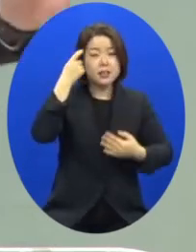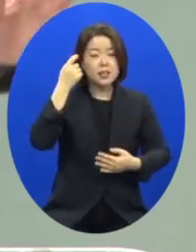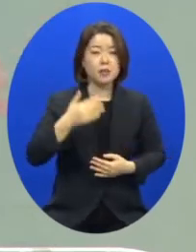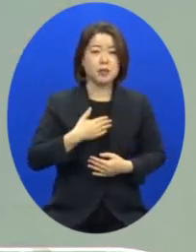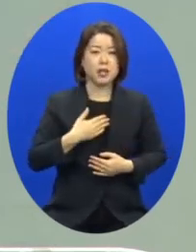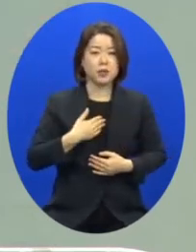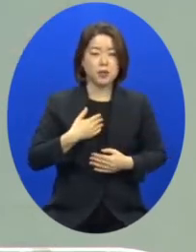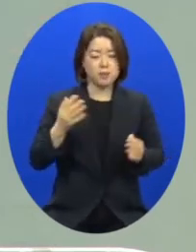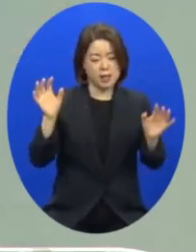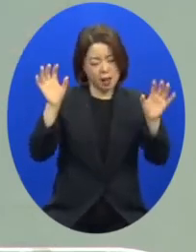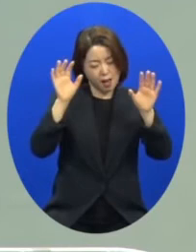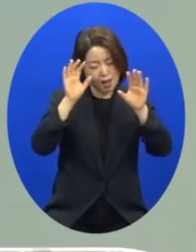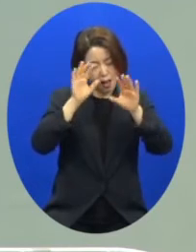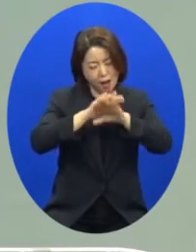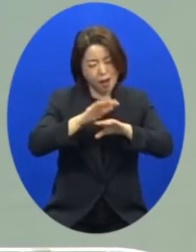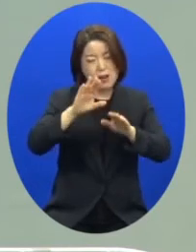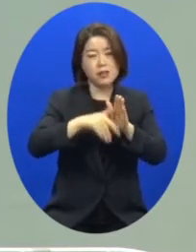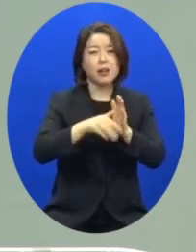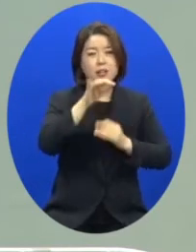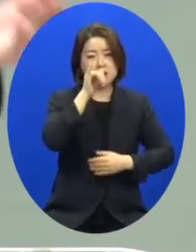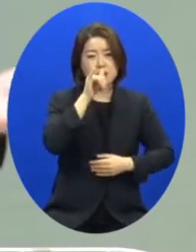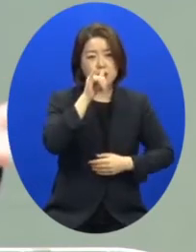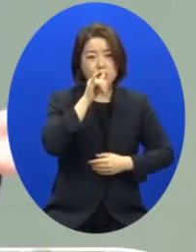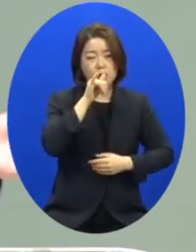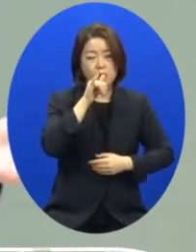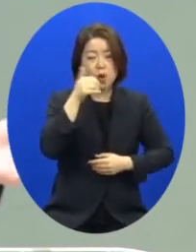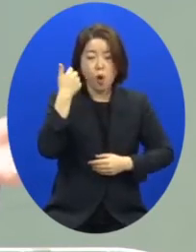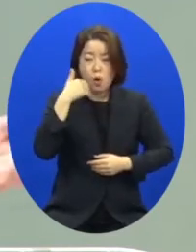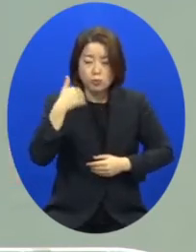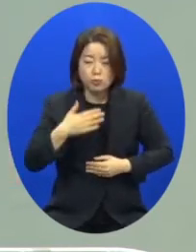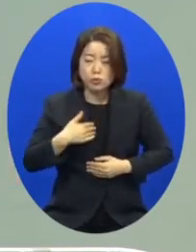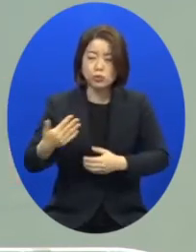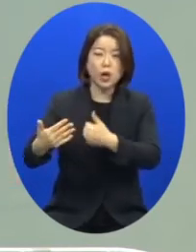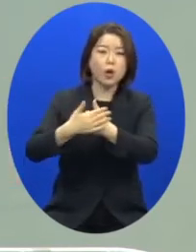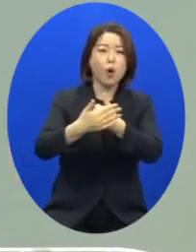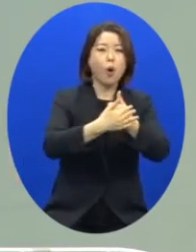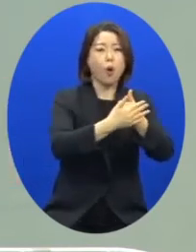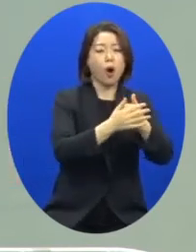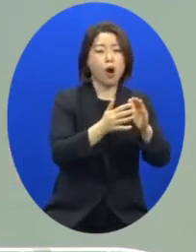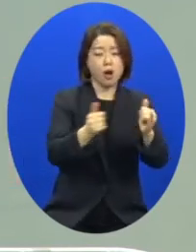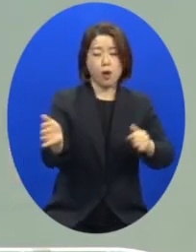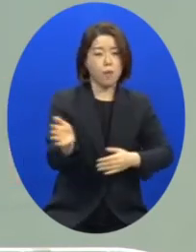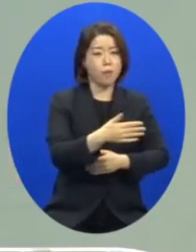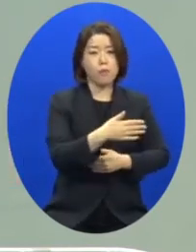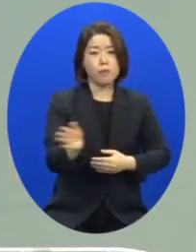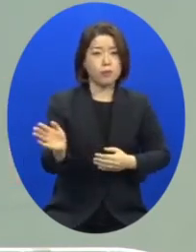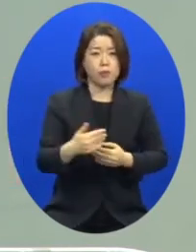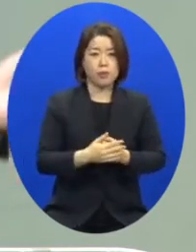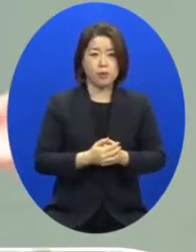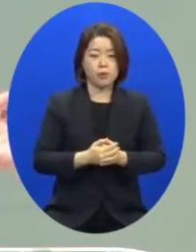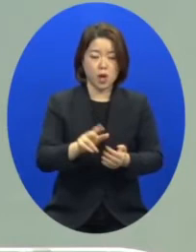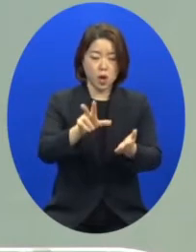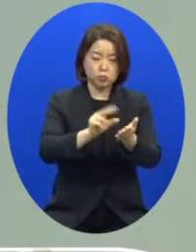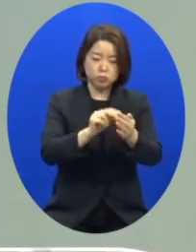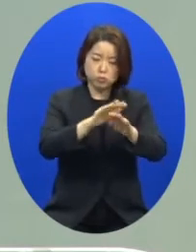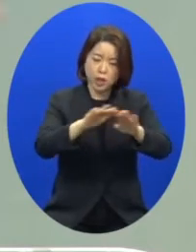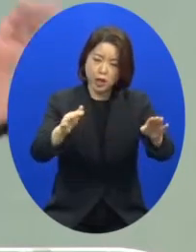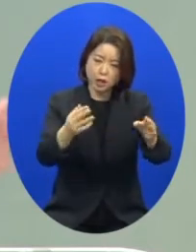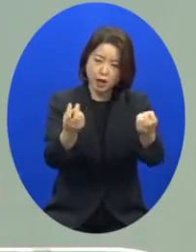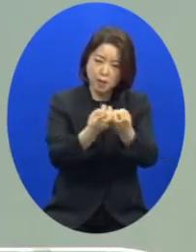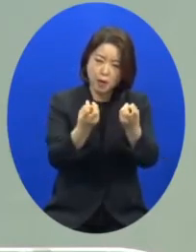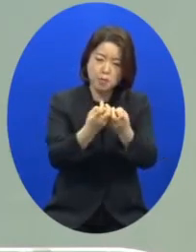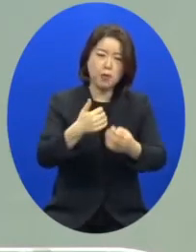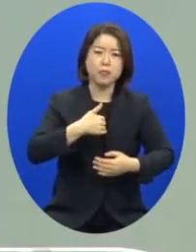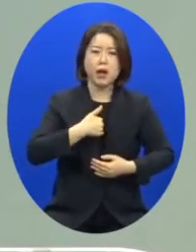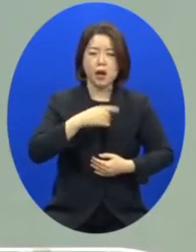캄캄 했던 때가 있었습니다 아무도 나를 도와주는 사람이 없었어요 문제를 해결할 방법이 다 이게 늘